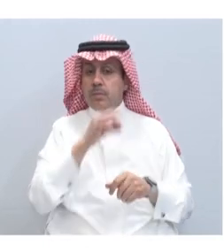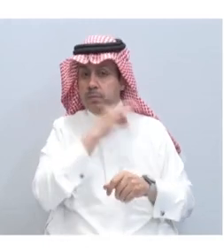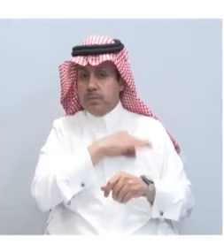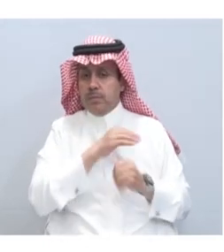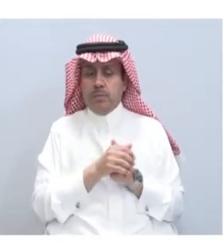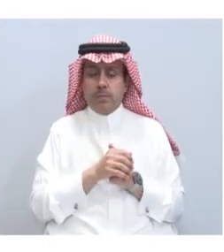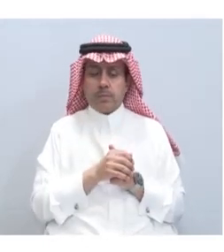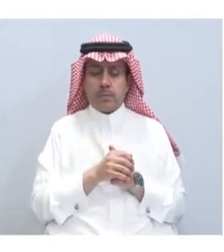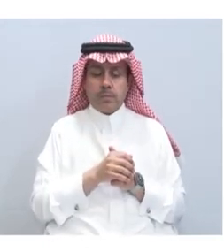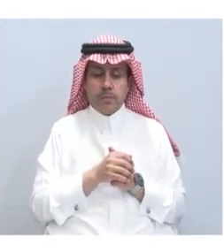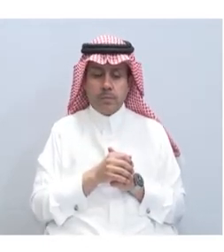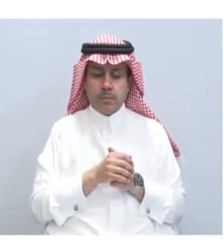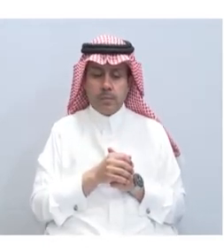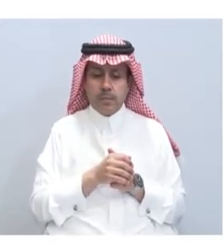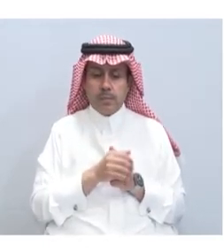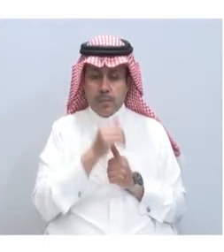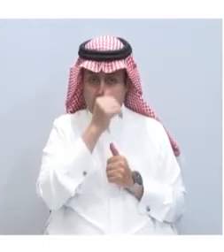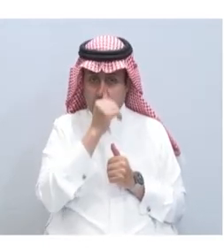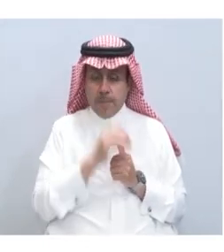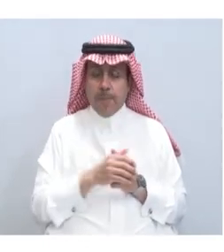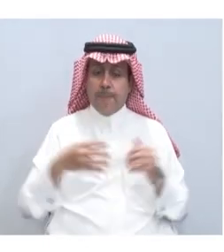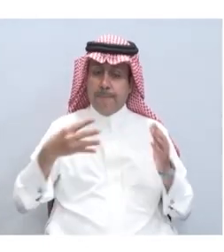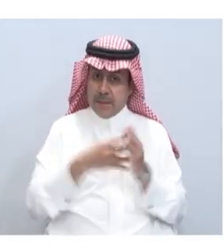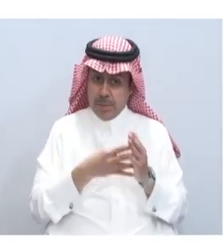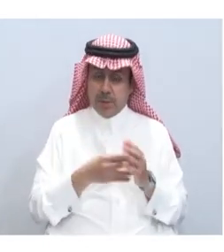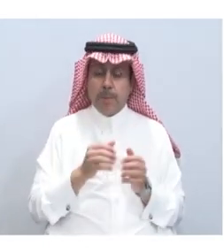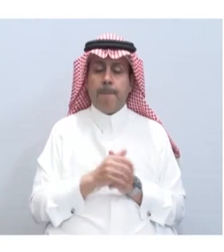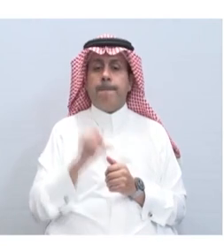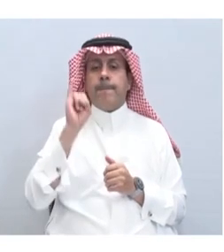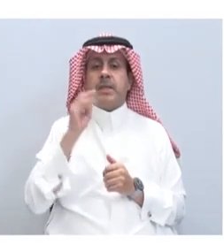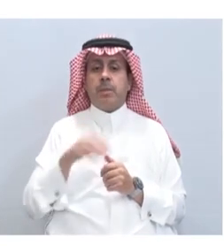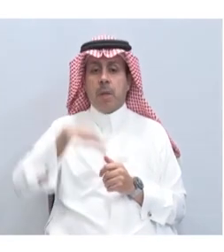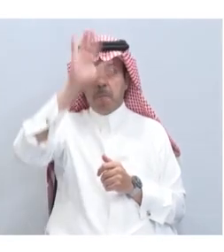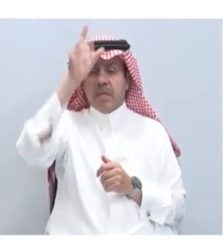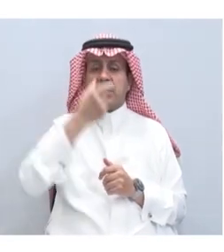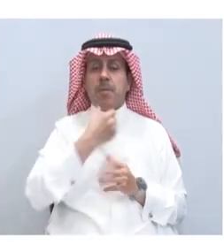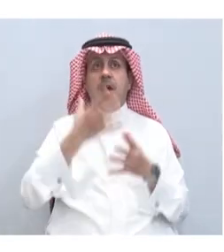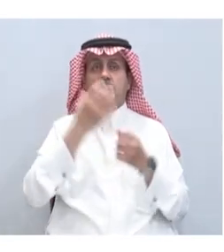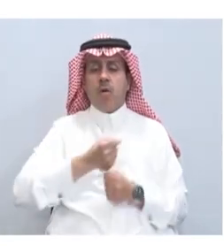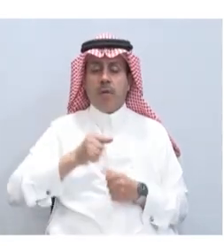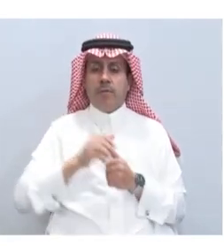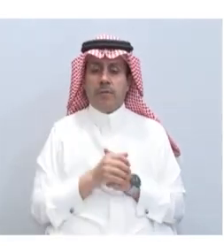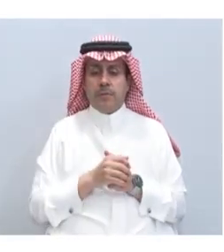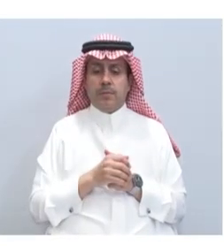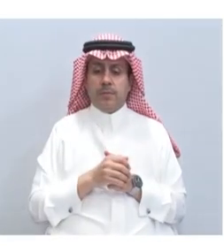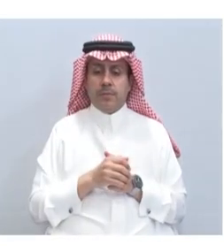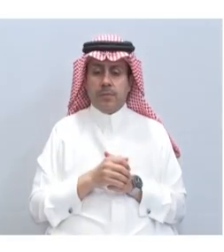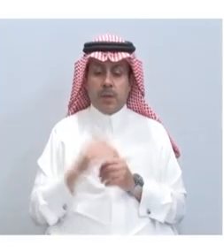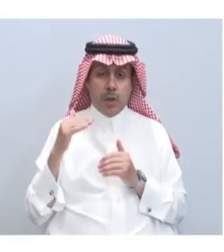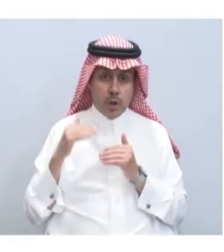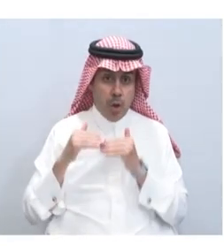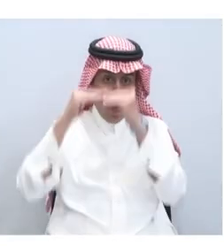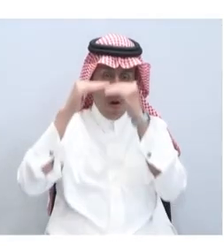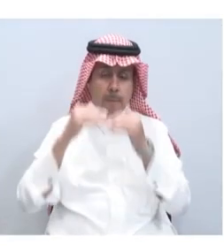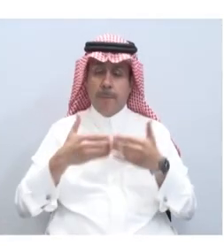او خدمات مرجعيه في جامعه او مكتبه الملك سلمان المركزيه في جامعه الملك سعود الارتقاء